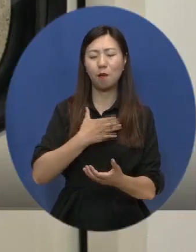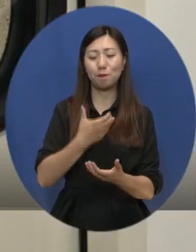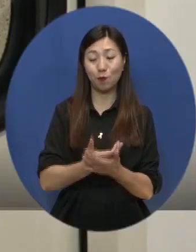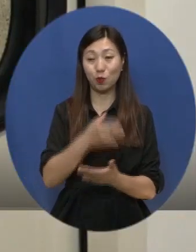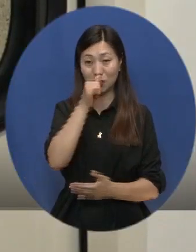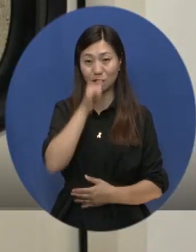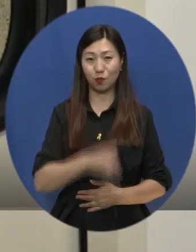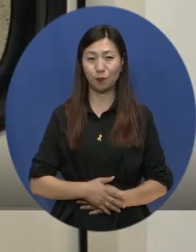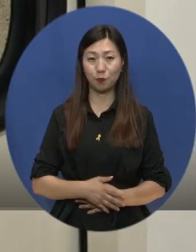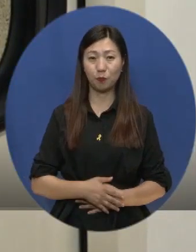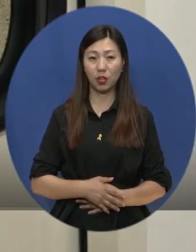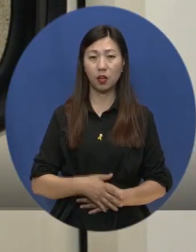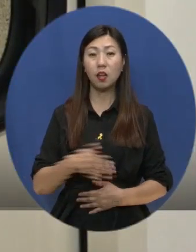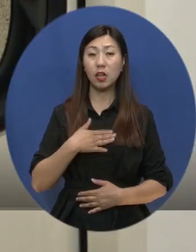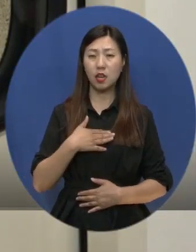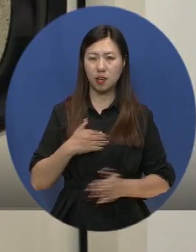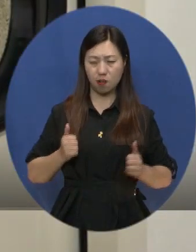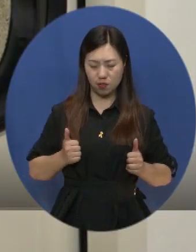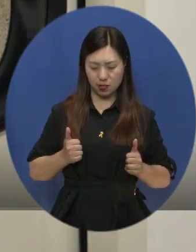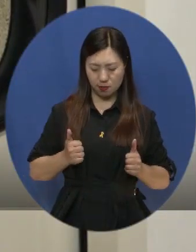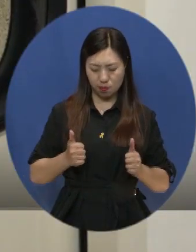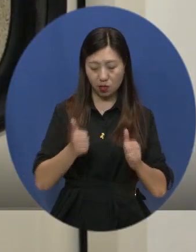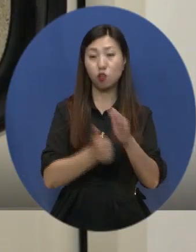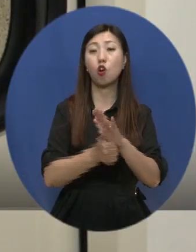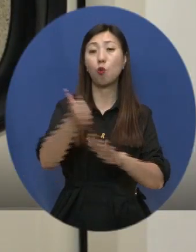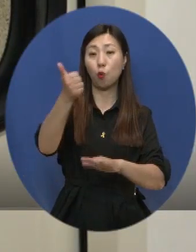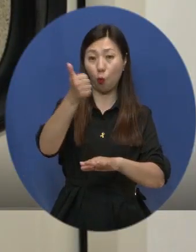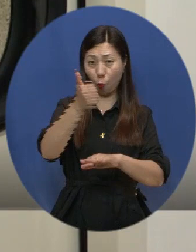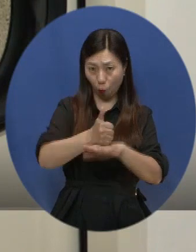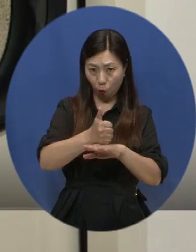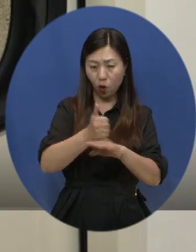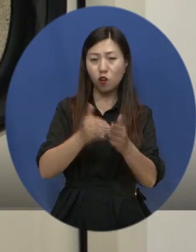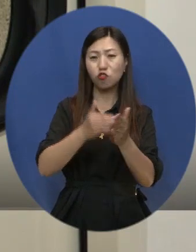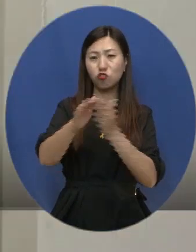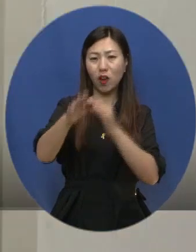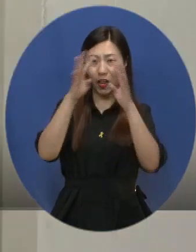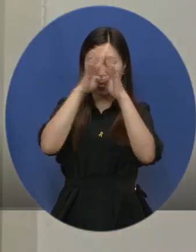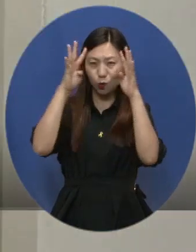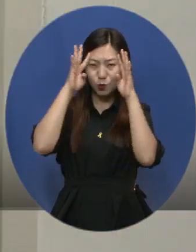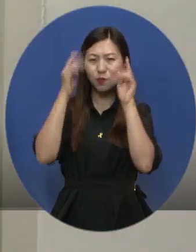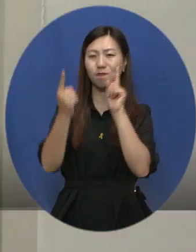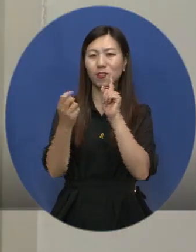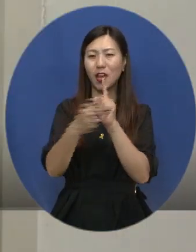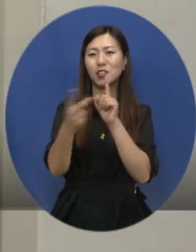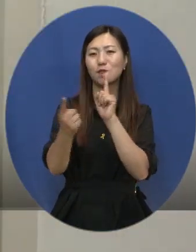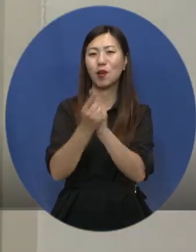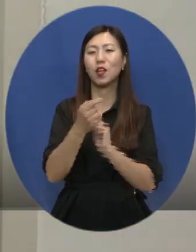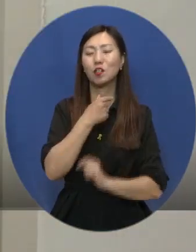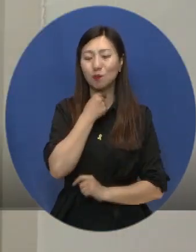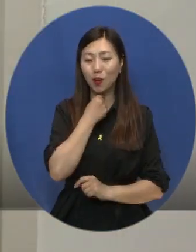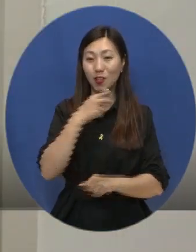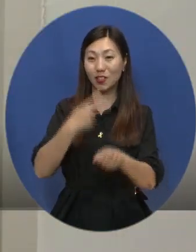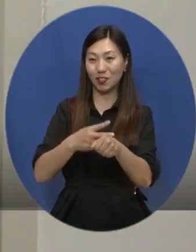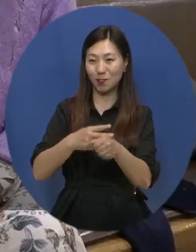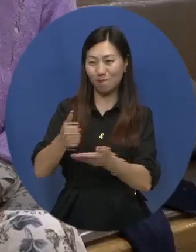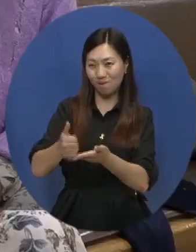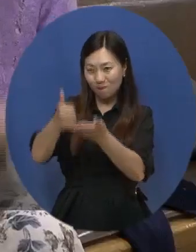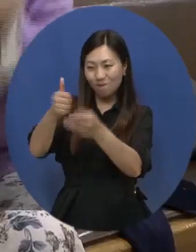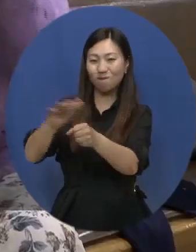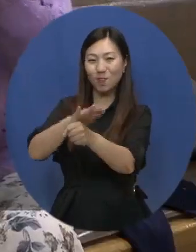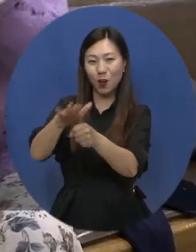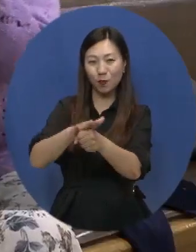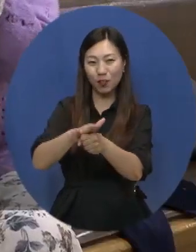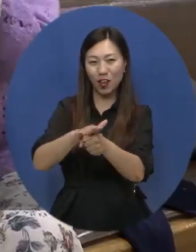해서 성공해서 교수님 찾아뵙고 싶습니다. 선생님 너무 존경하고 사랑합니다.